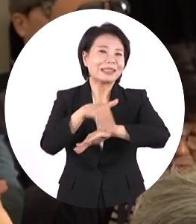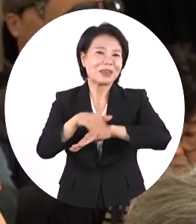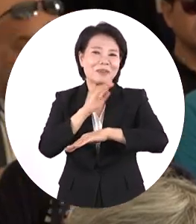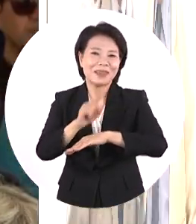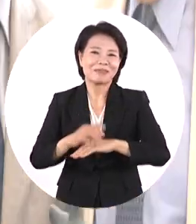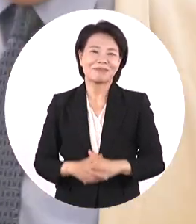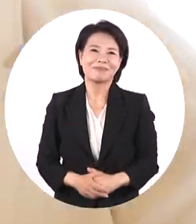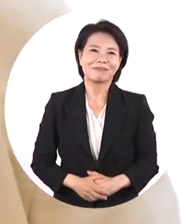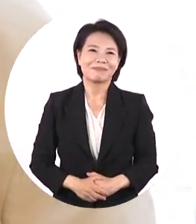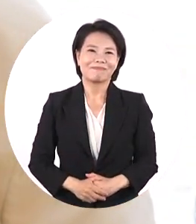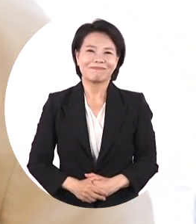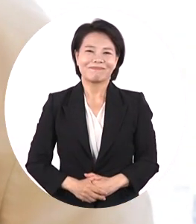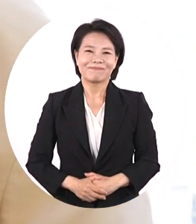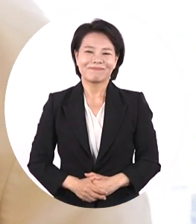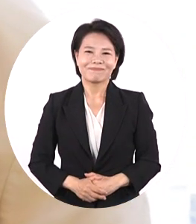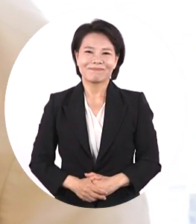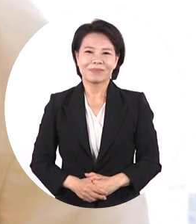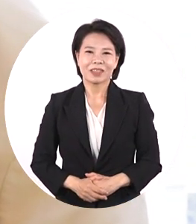계획입니다.